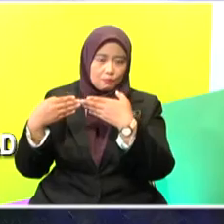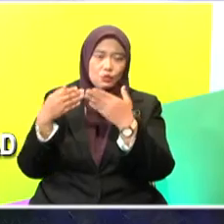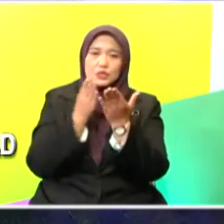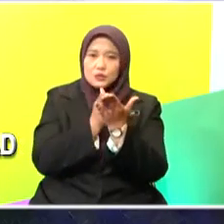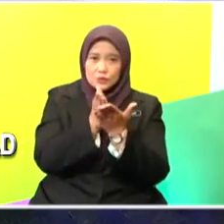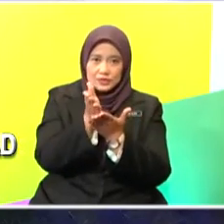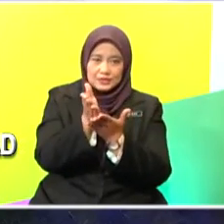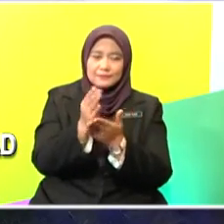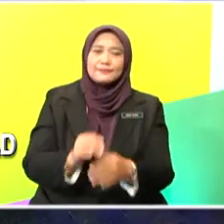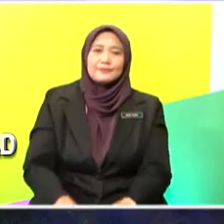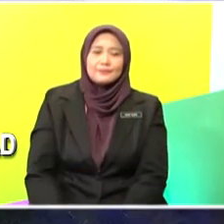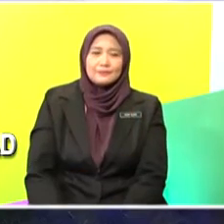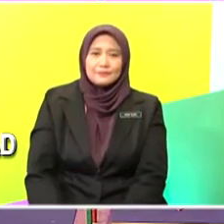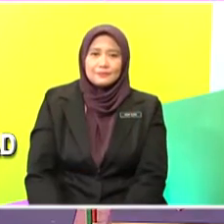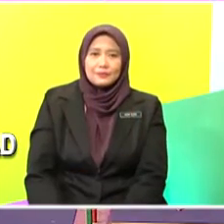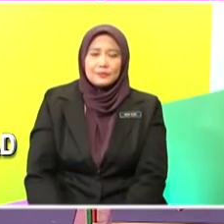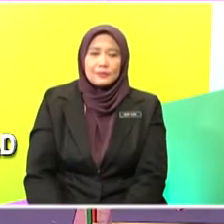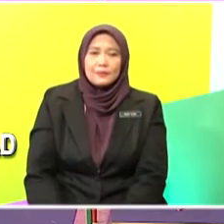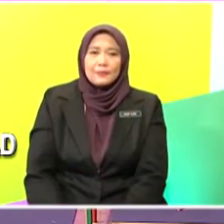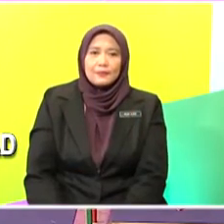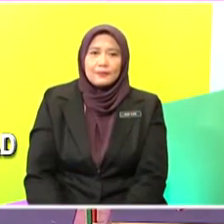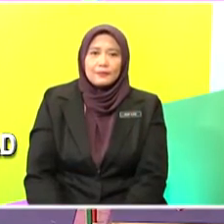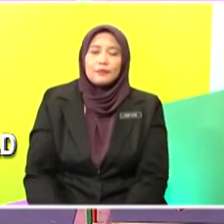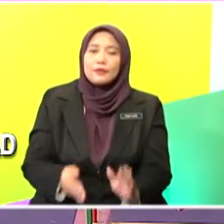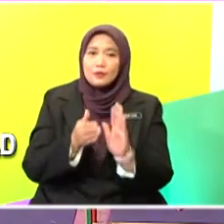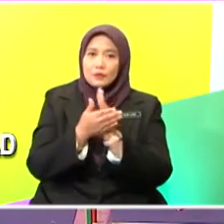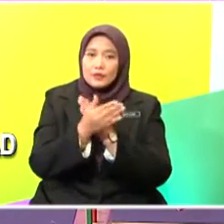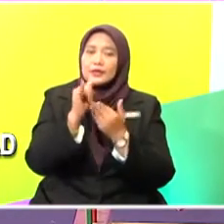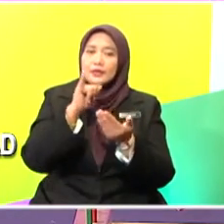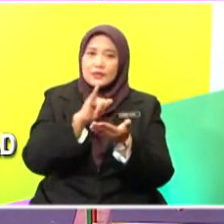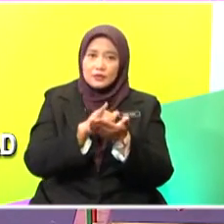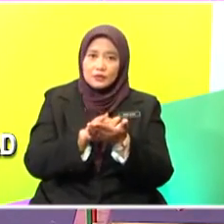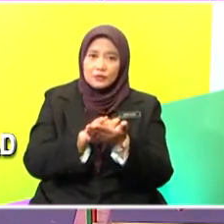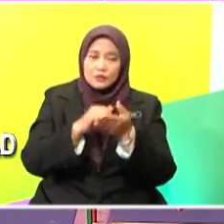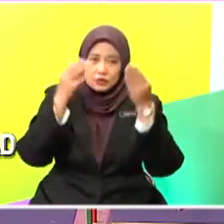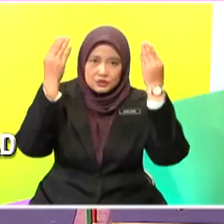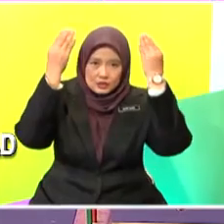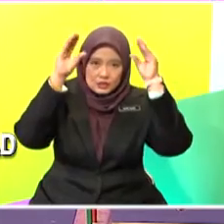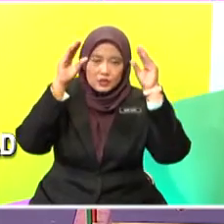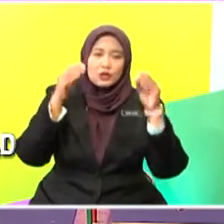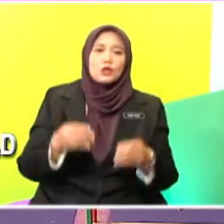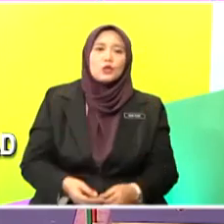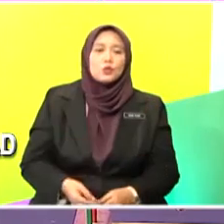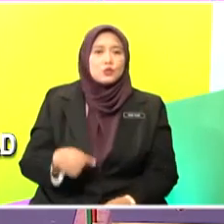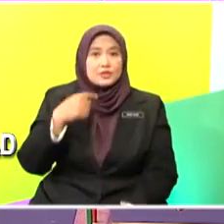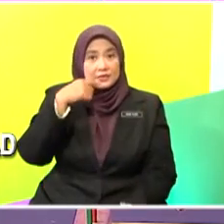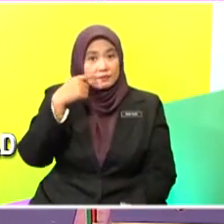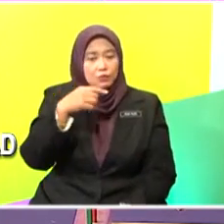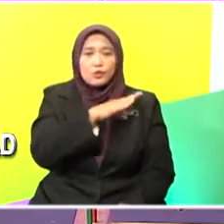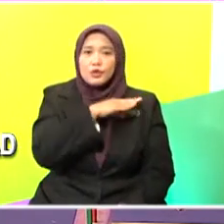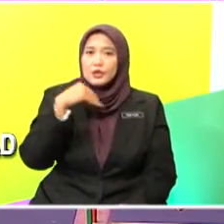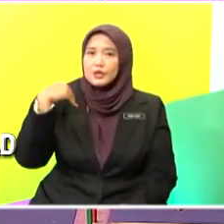bagus. Sebab apa? Cikgu sebut huruf, Hakim boleh tahu mana huruf dia. Okey,